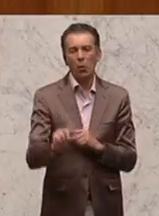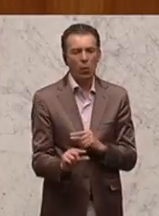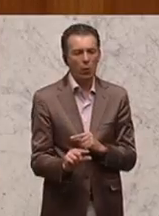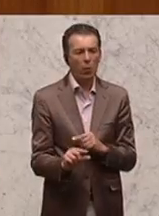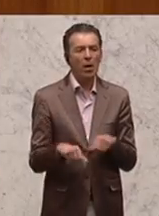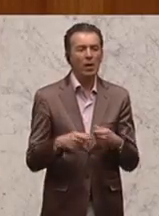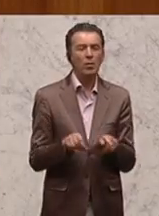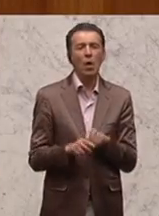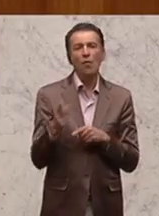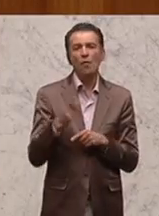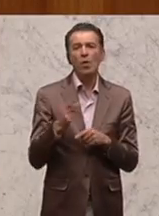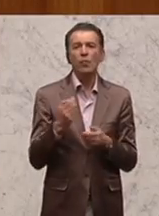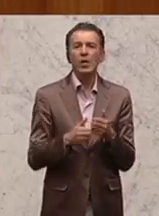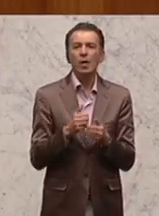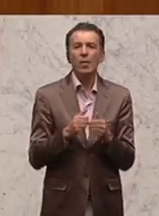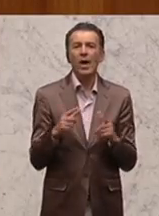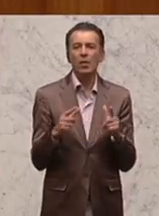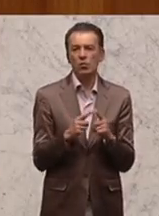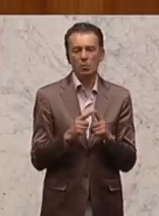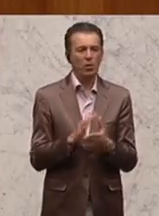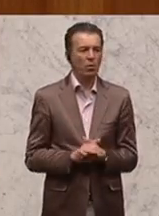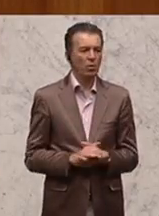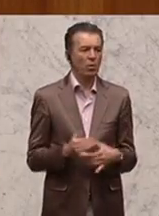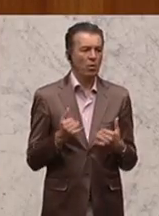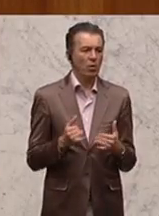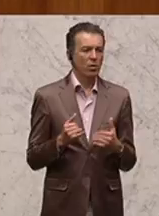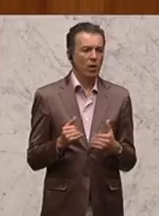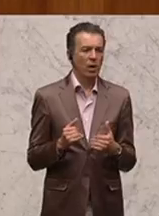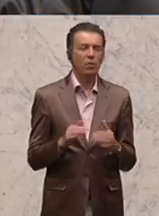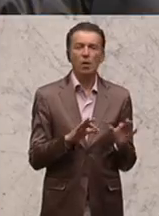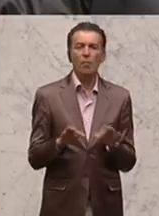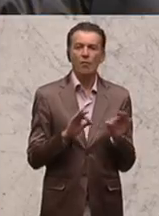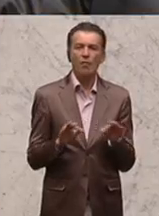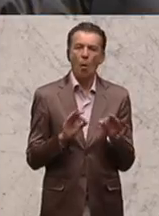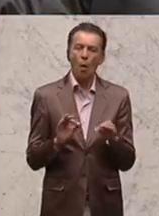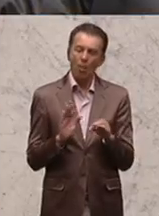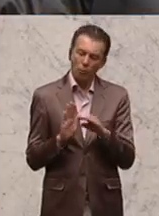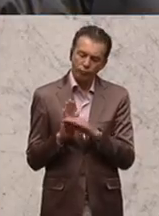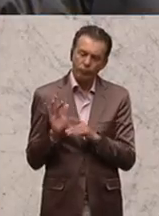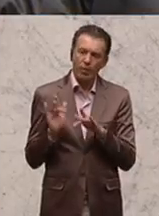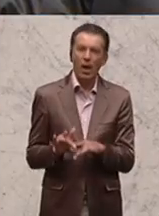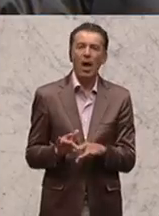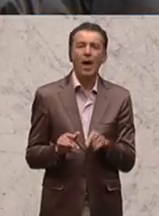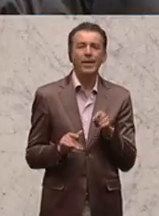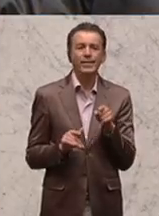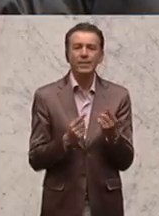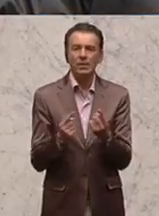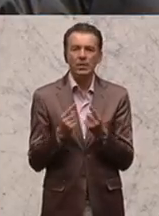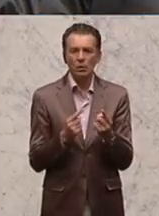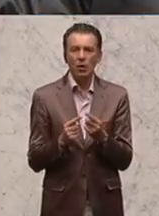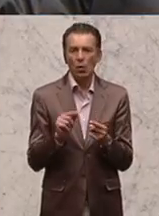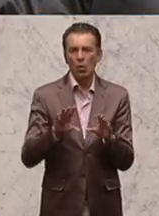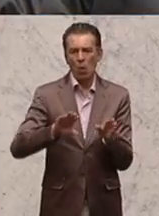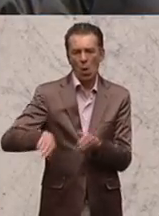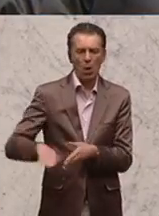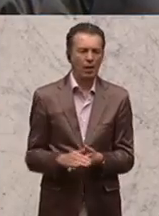es gibt auch vernünftige Berechnungsmethoden, die derzeit in die Verordnungswege da sind, um solche Vorfälle möglichst hinterhand zu halten.